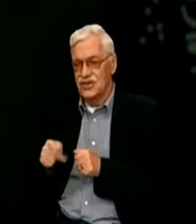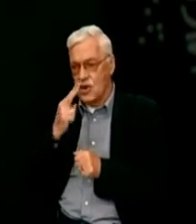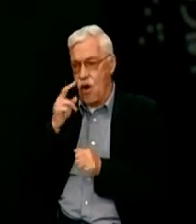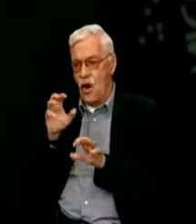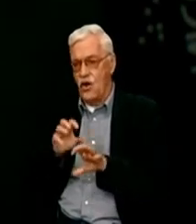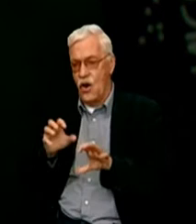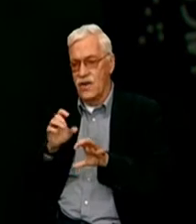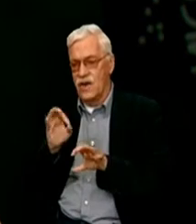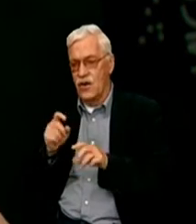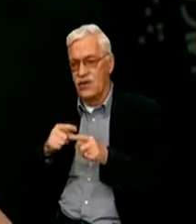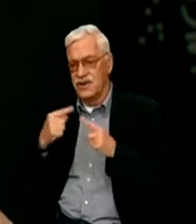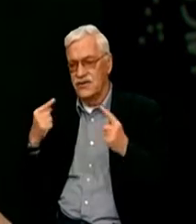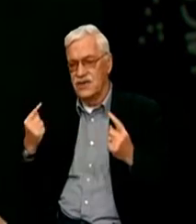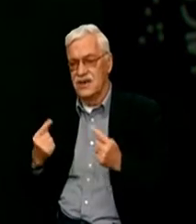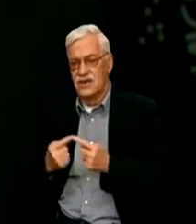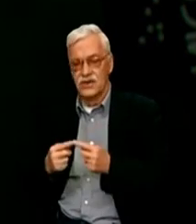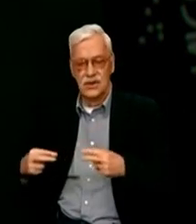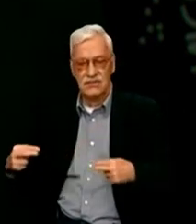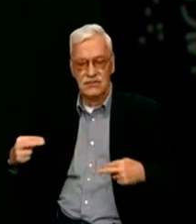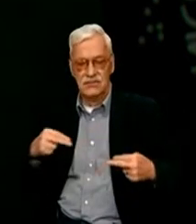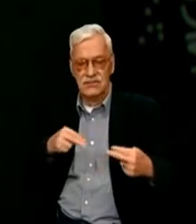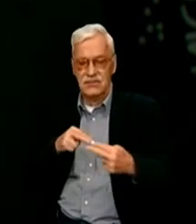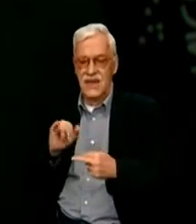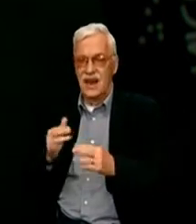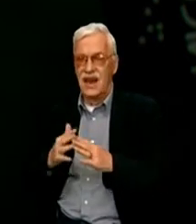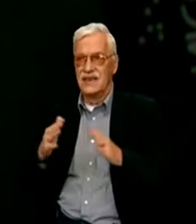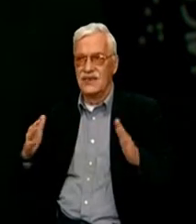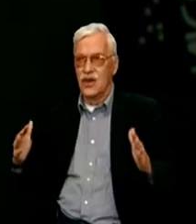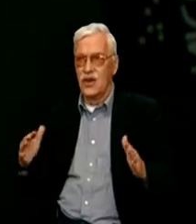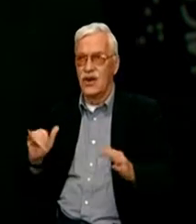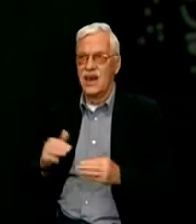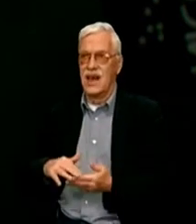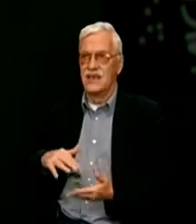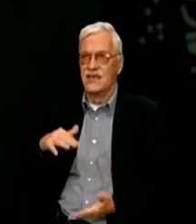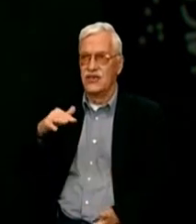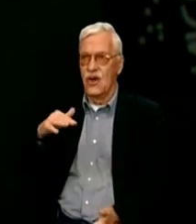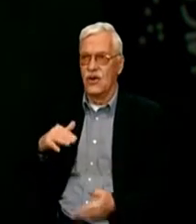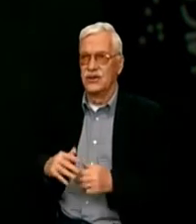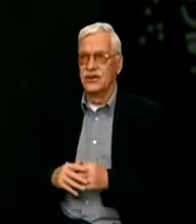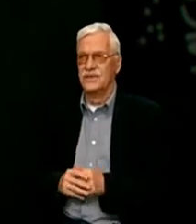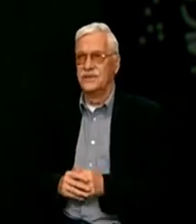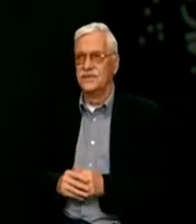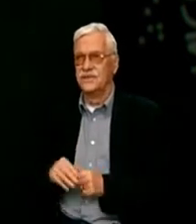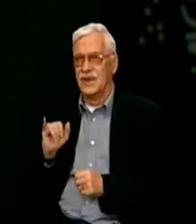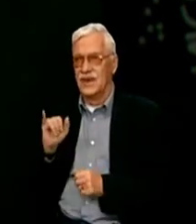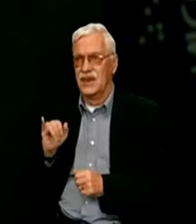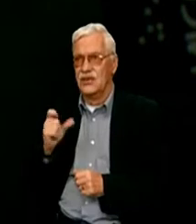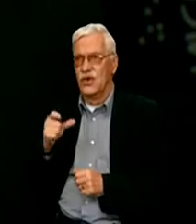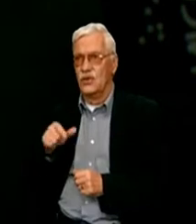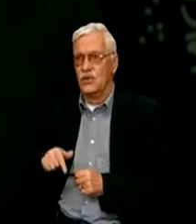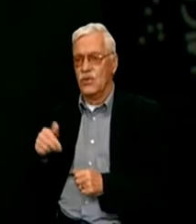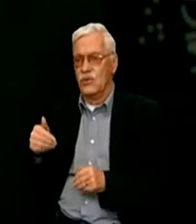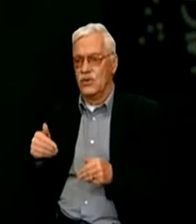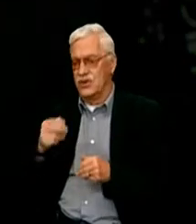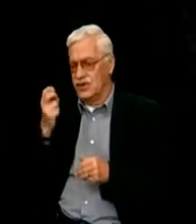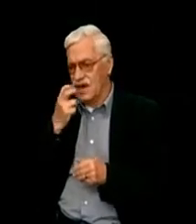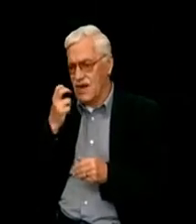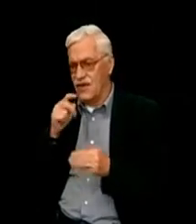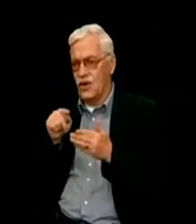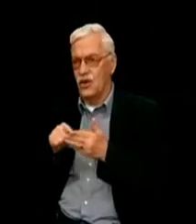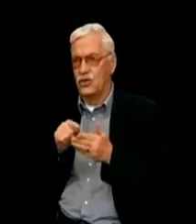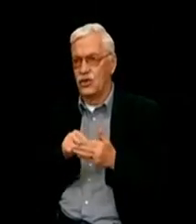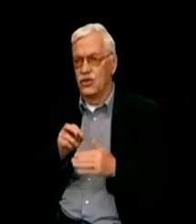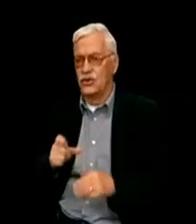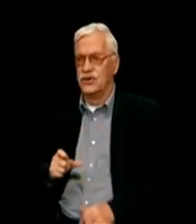ze wszystkich stron. Jaka jest szerokość, jaka jest wysokość, i co tutaj możesz ciekawego dotknąć?